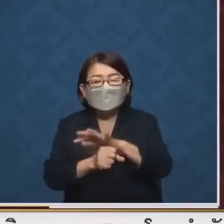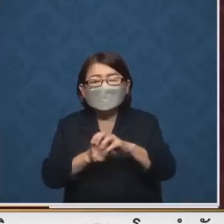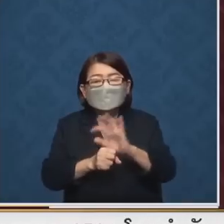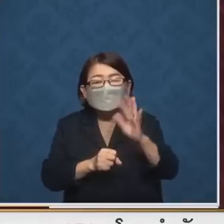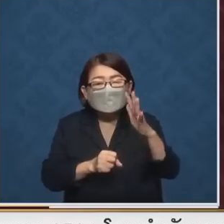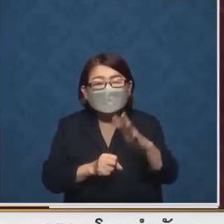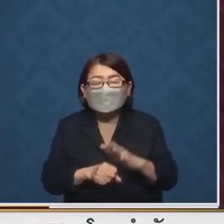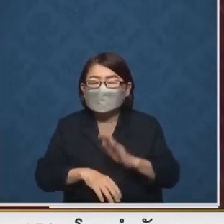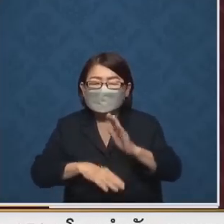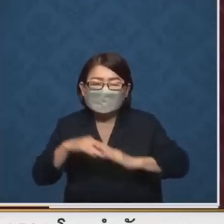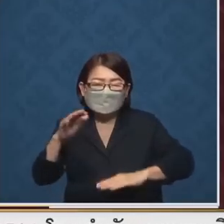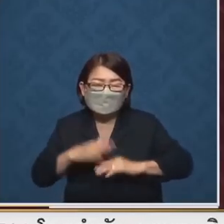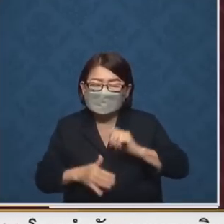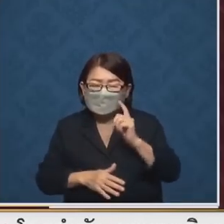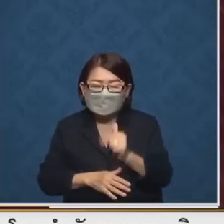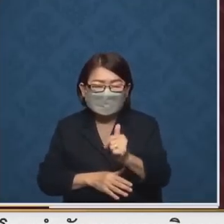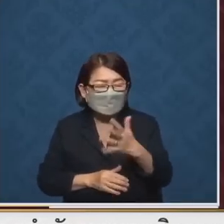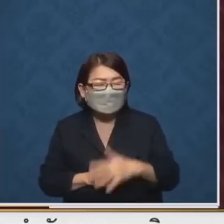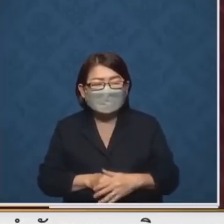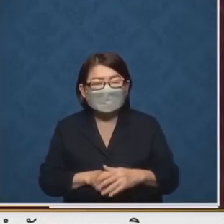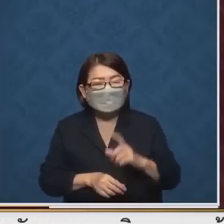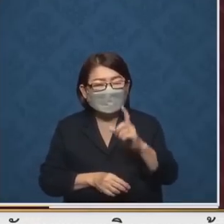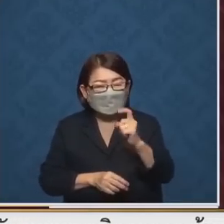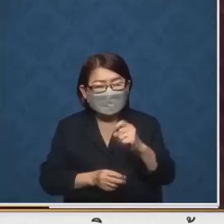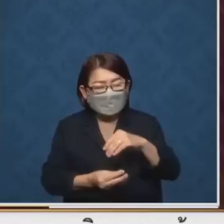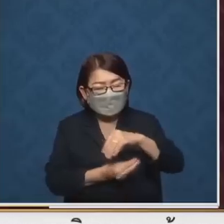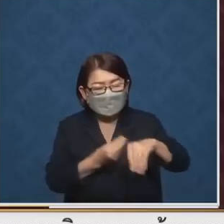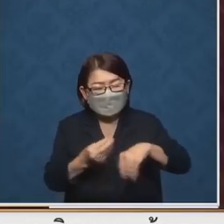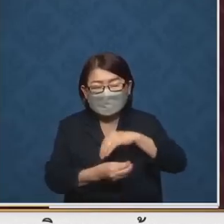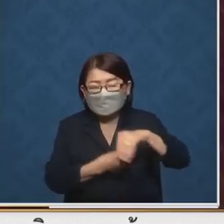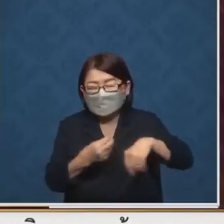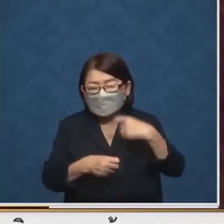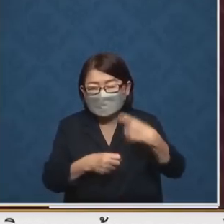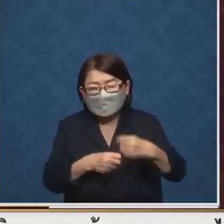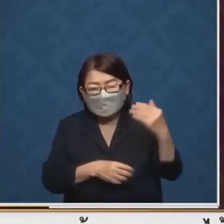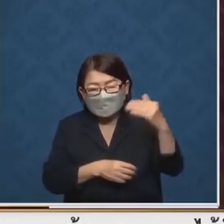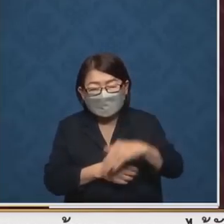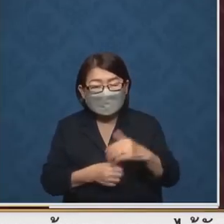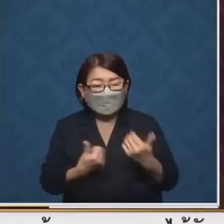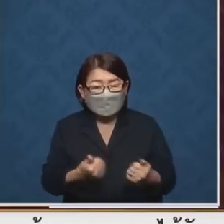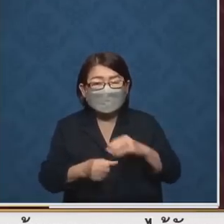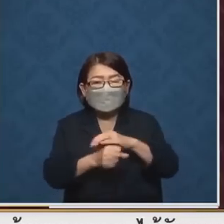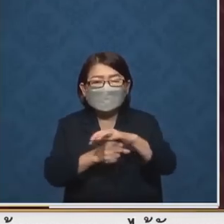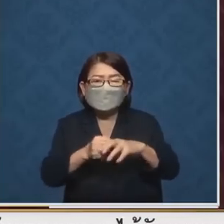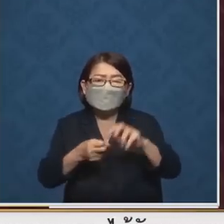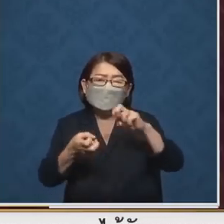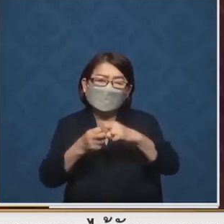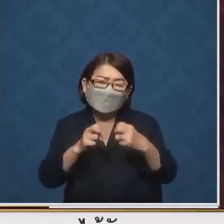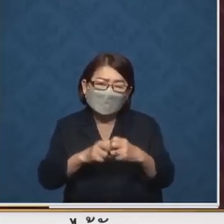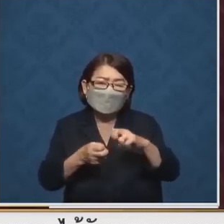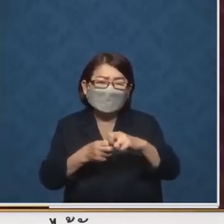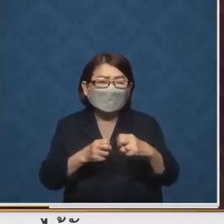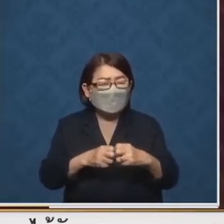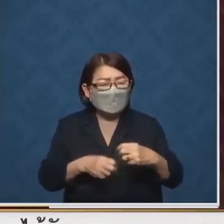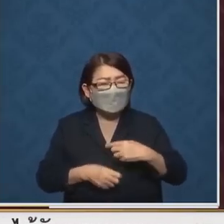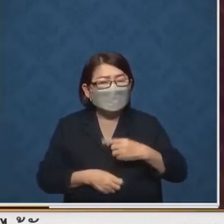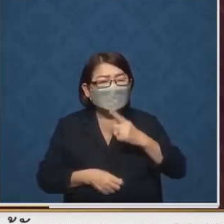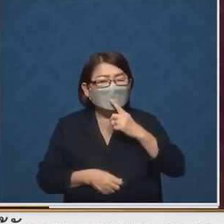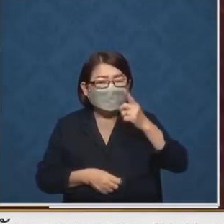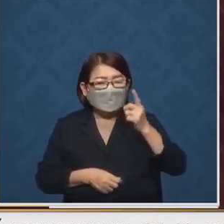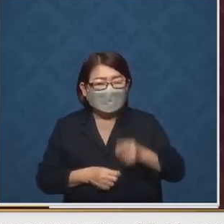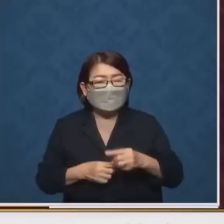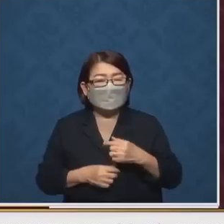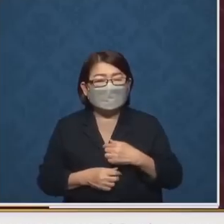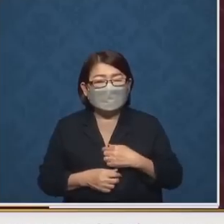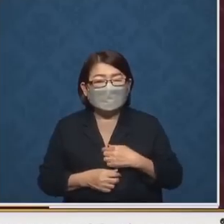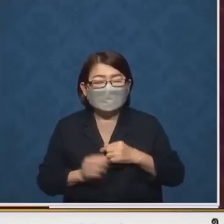ารไม่เก่งไม่รอดเศษฐกิจพังมีCOVID แล้วท่านเจอเหตุกณ์อยนี้ทั้งหมดผมขอยินยัน ผม